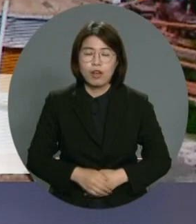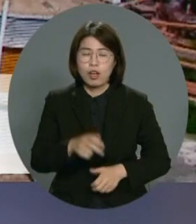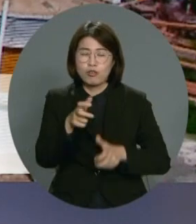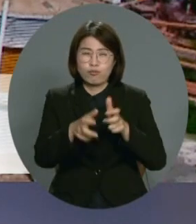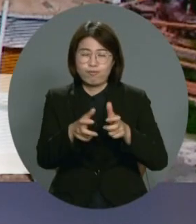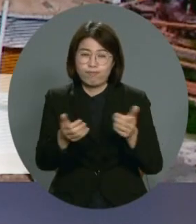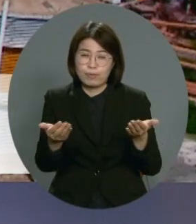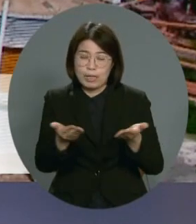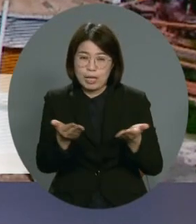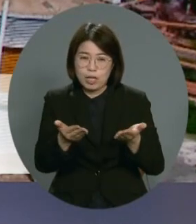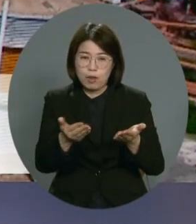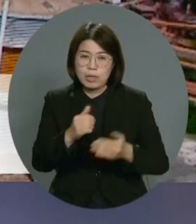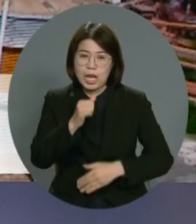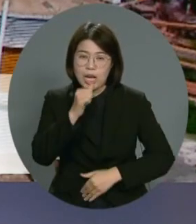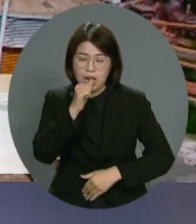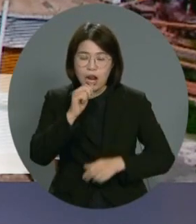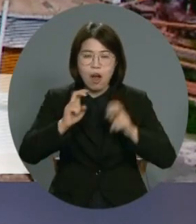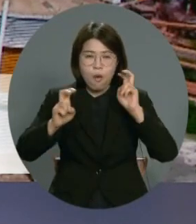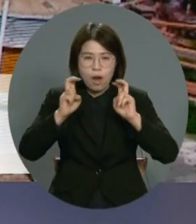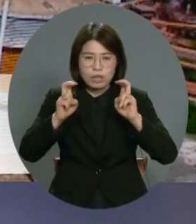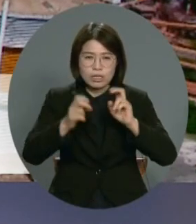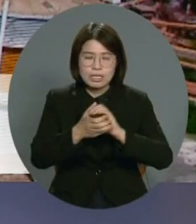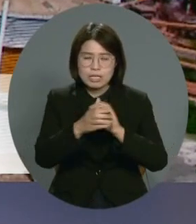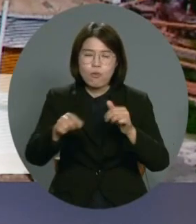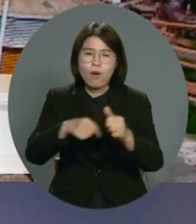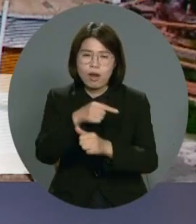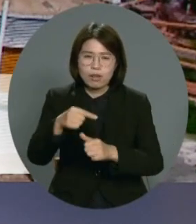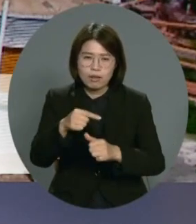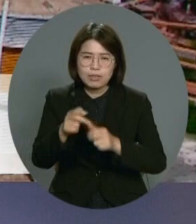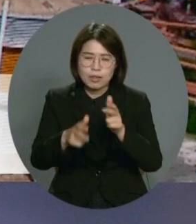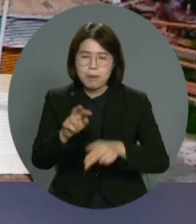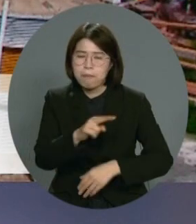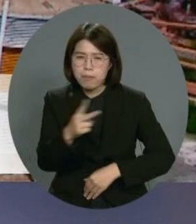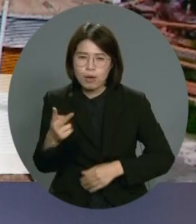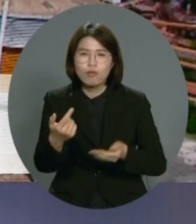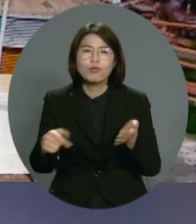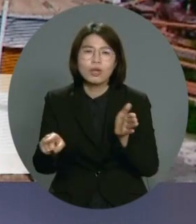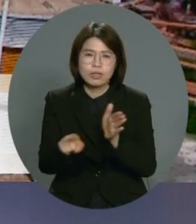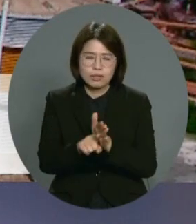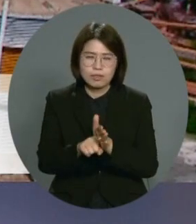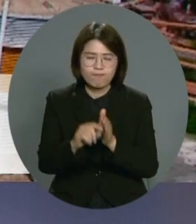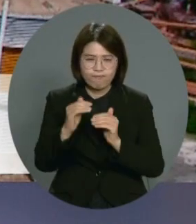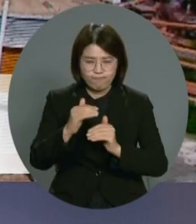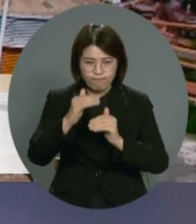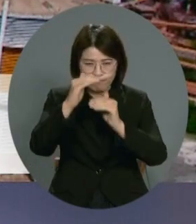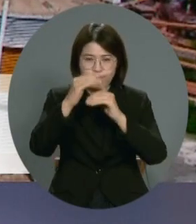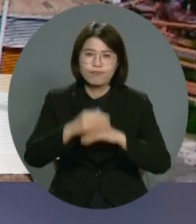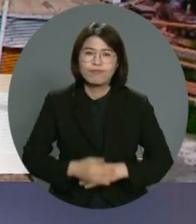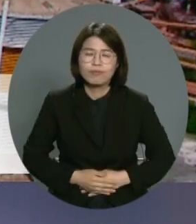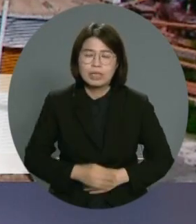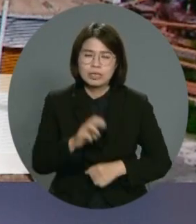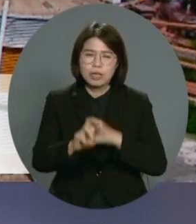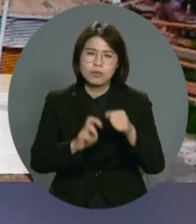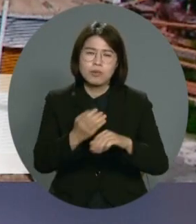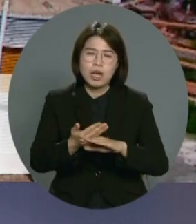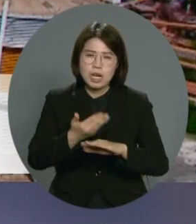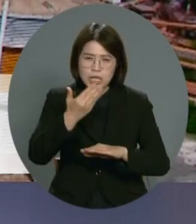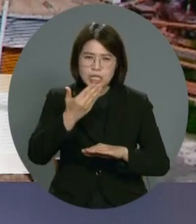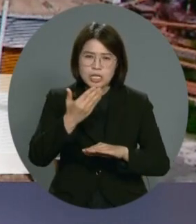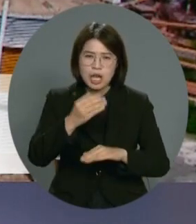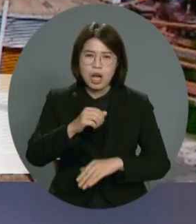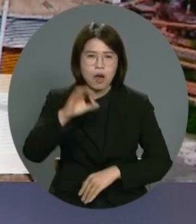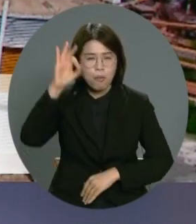대표적인 굴뚝 산업인 철강 업계가 친환경 산업으로 탄골 탈퇴하기 위해 시동을 걸었습니다. 30년 이상 된